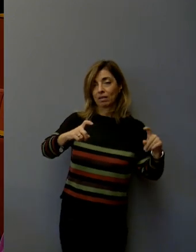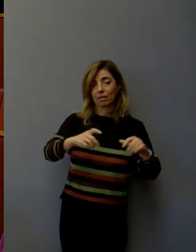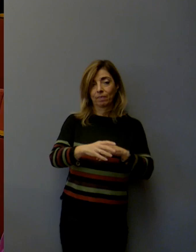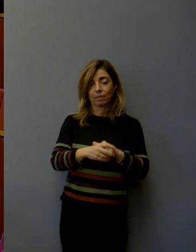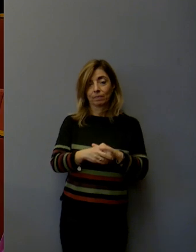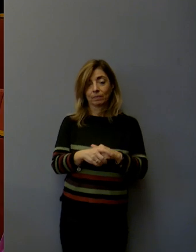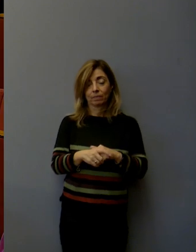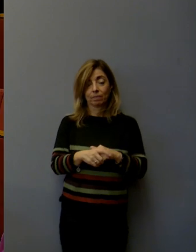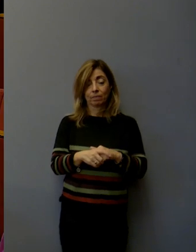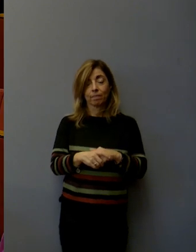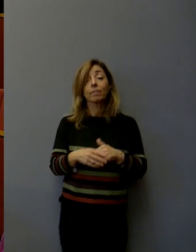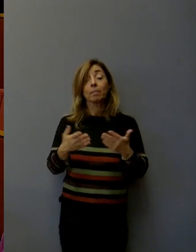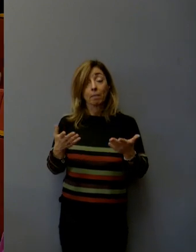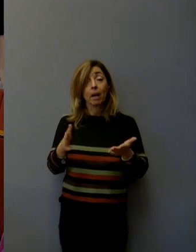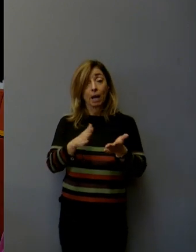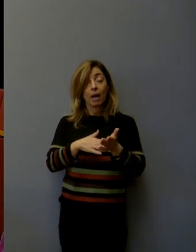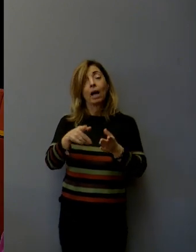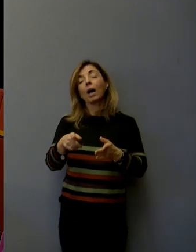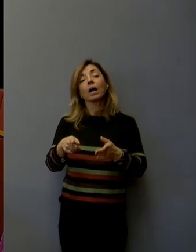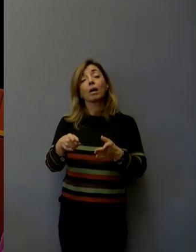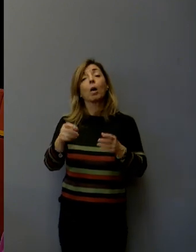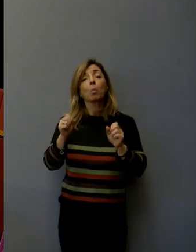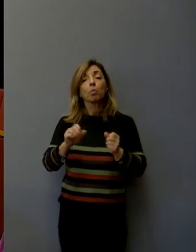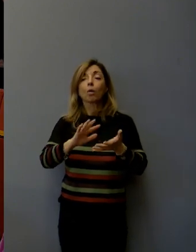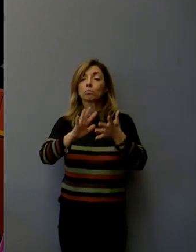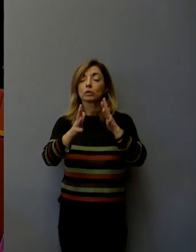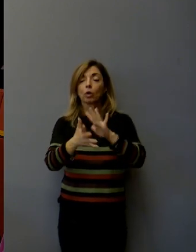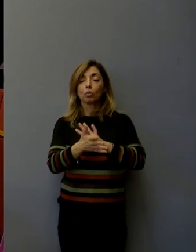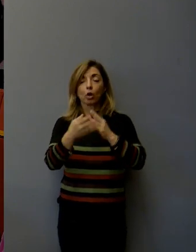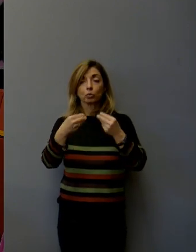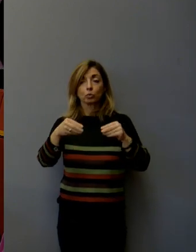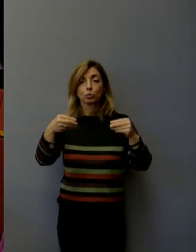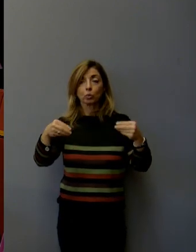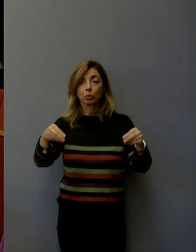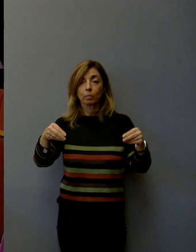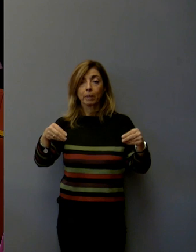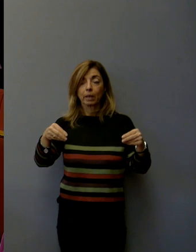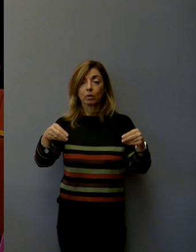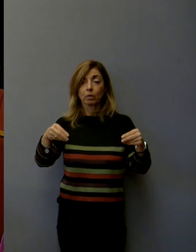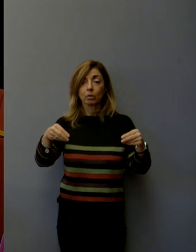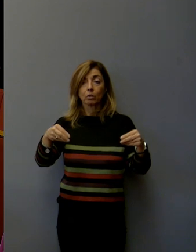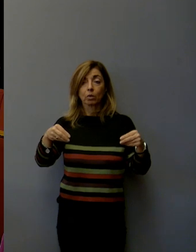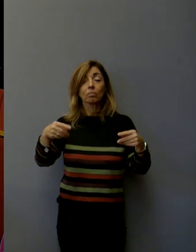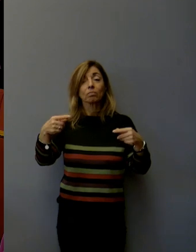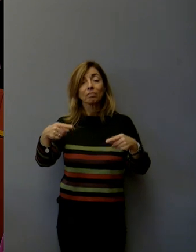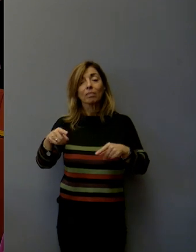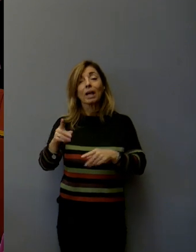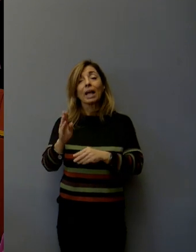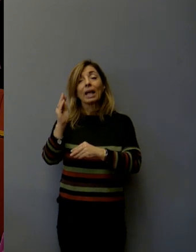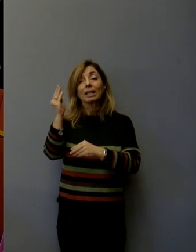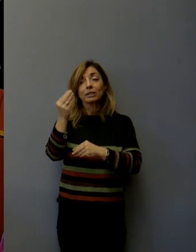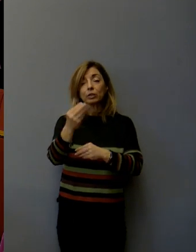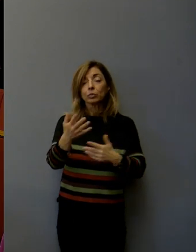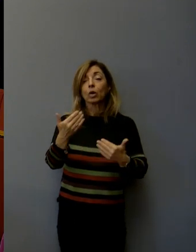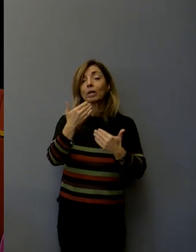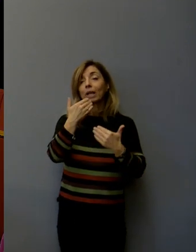Però anche quello può essere uno strumento attraverso cui le istituzioni veramente attraverso dei protocolli